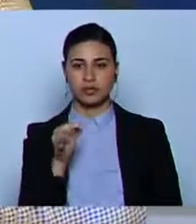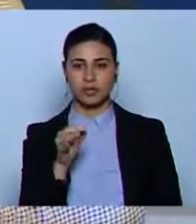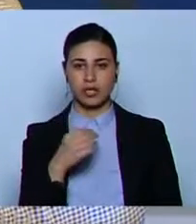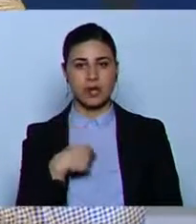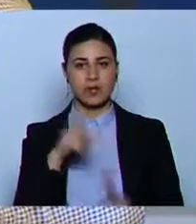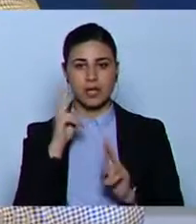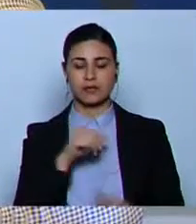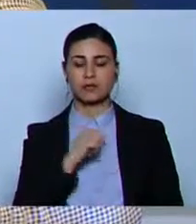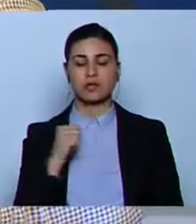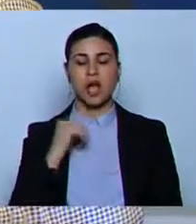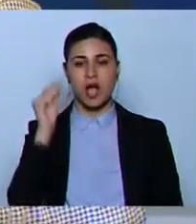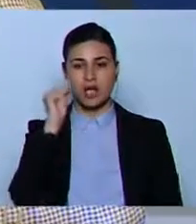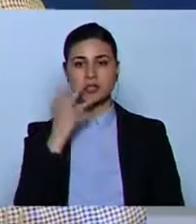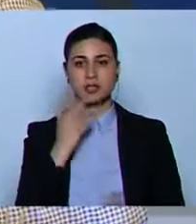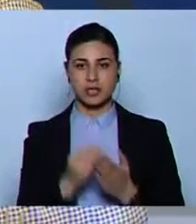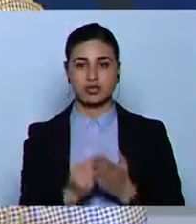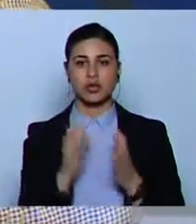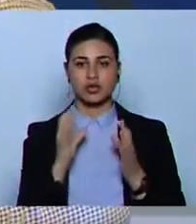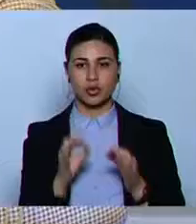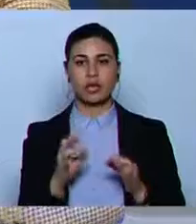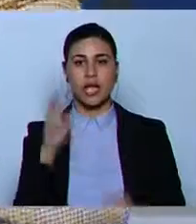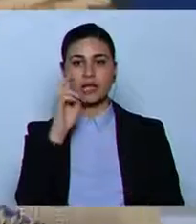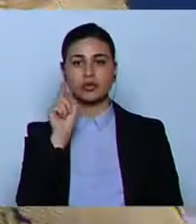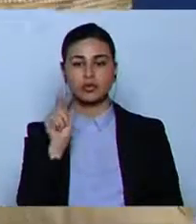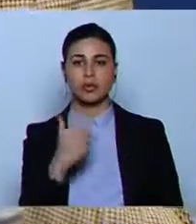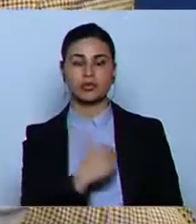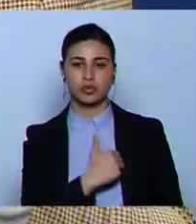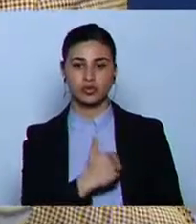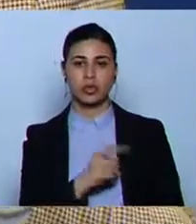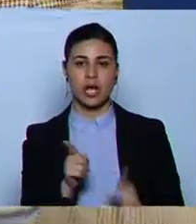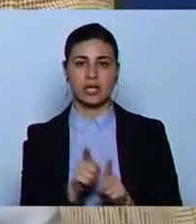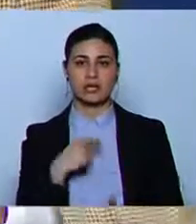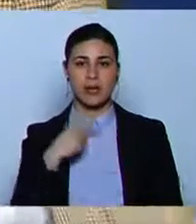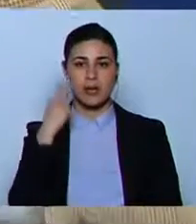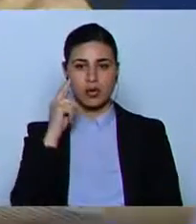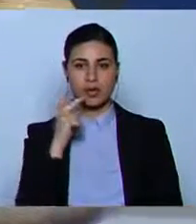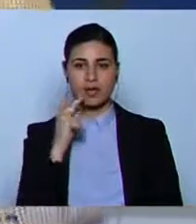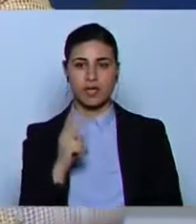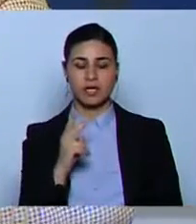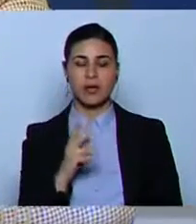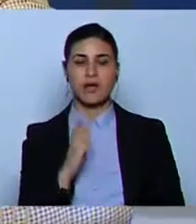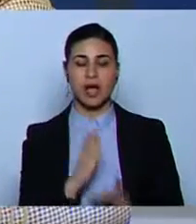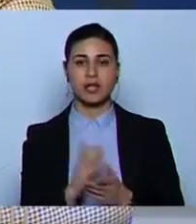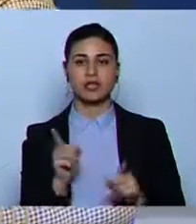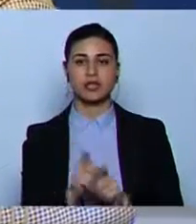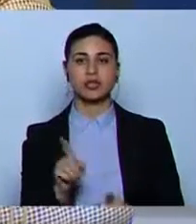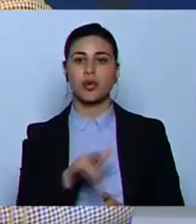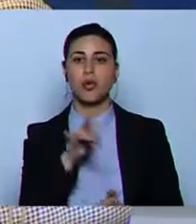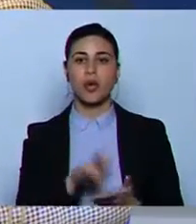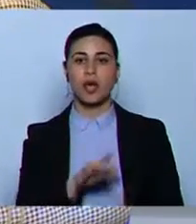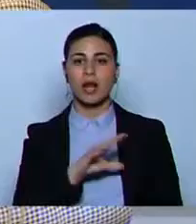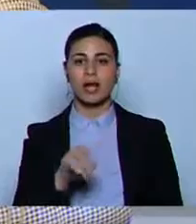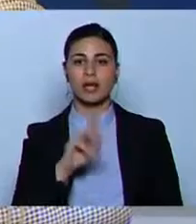არ ვიცი, ეს ჩემი აზრია და ჩემი პოზიცია, რომ სწორედაც ხელისუფლების სურვილი, მე ასე მგონია და მე ასე ვხედავ, არის ის, რომ მოქალაქეები